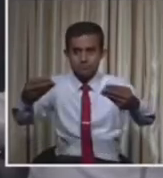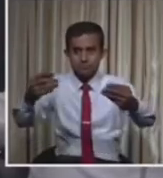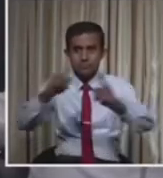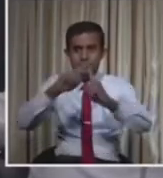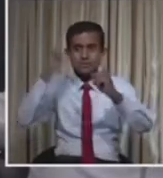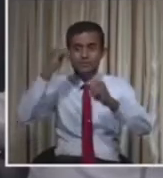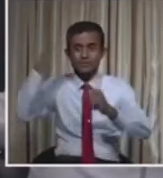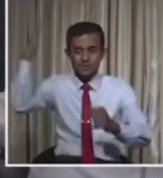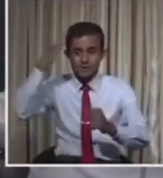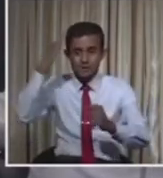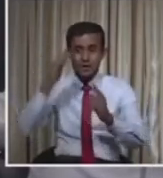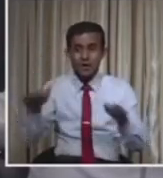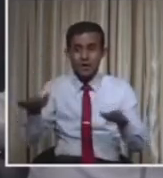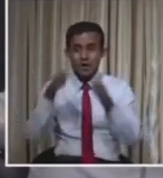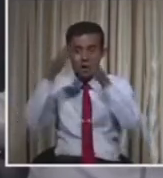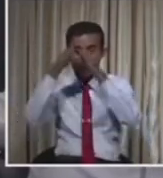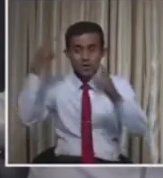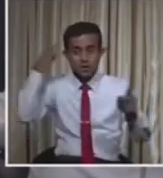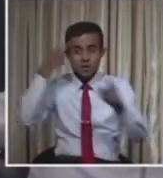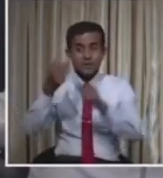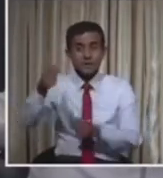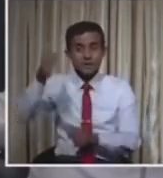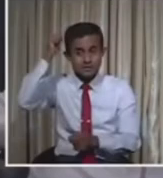සෑය සම්බන්ධයෙන් එදා